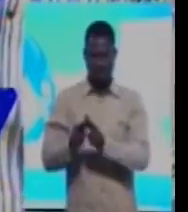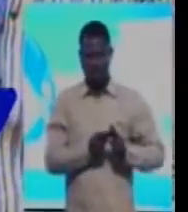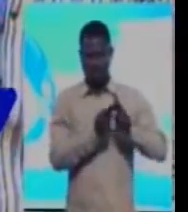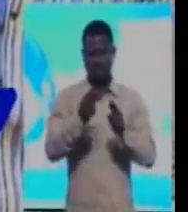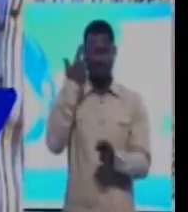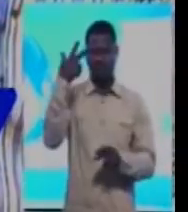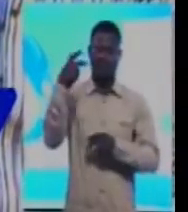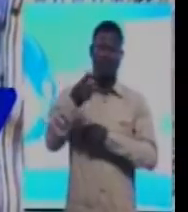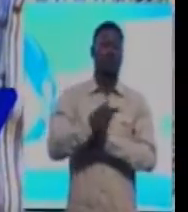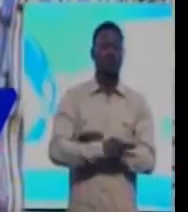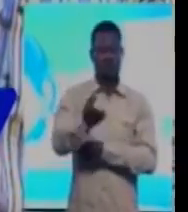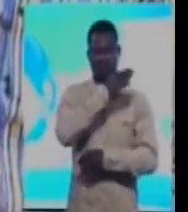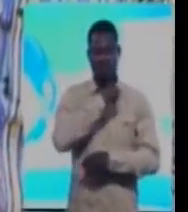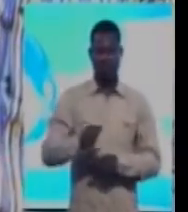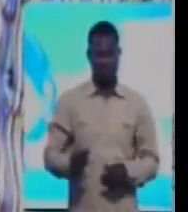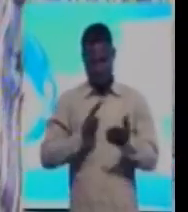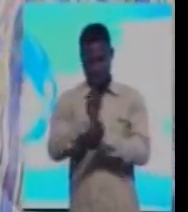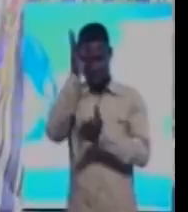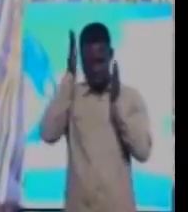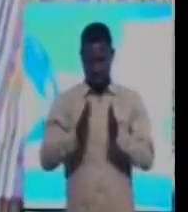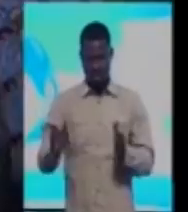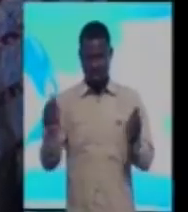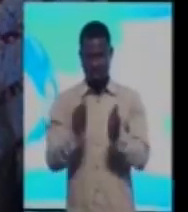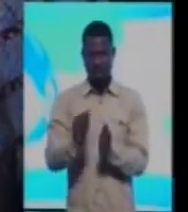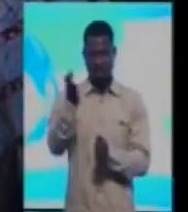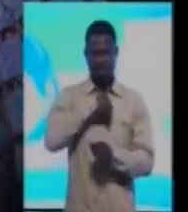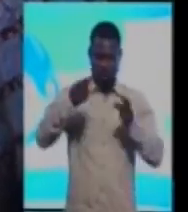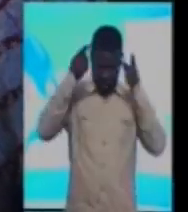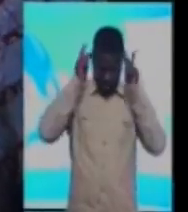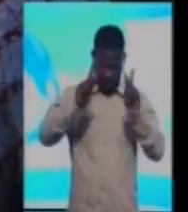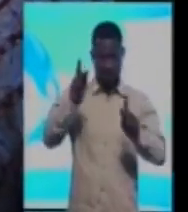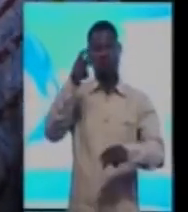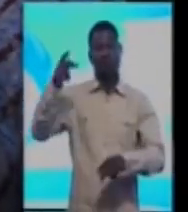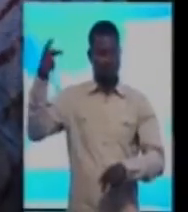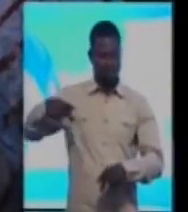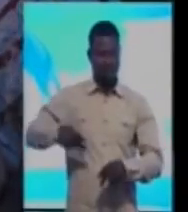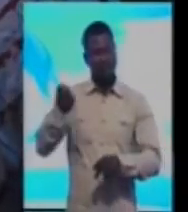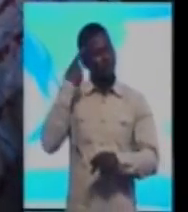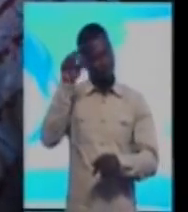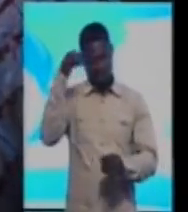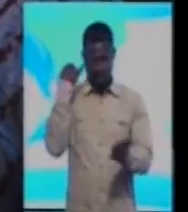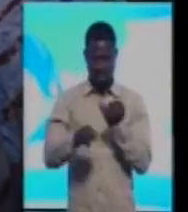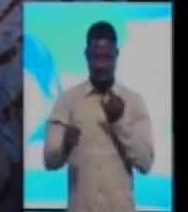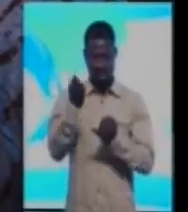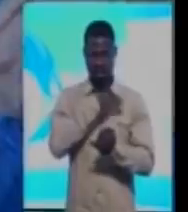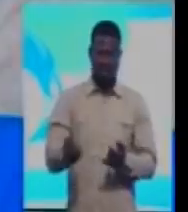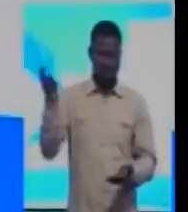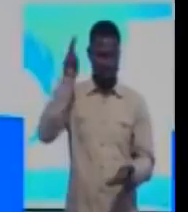universitaires conduits par le professeur Pierre Malgoubri afin de finaliser et valider ce document sur le Laglenaba.